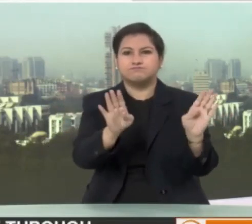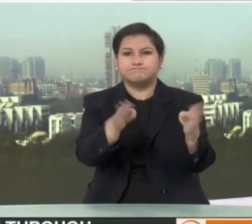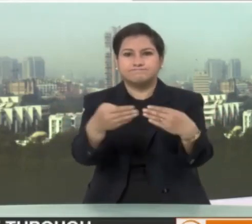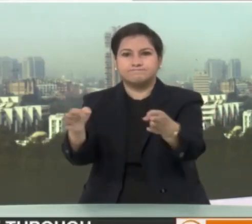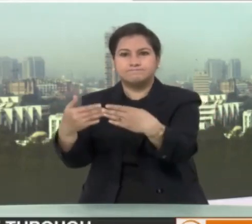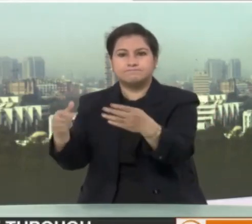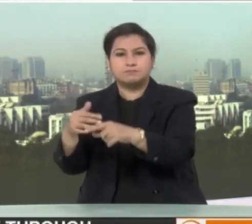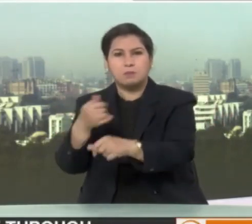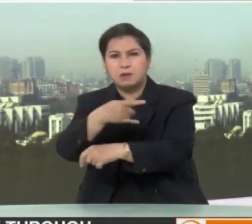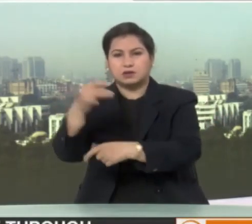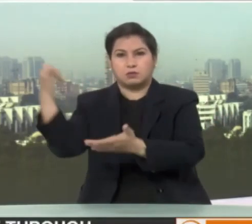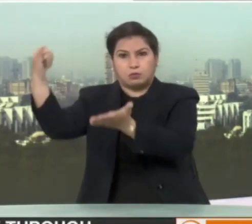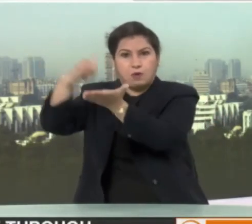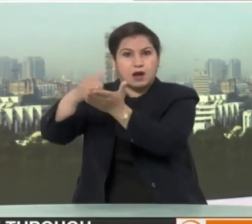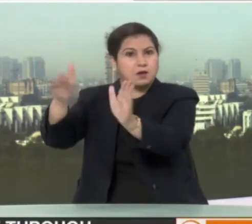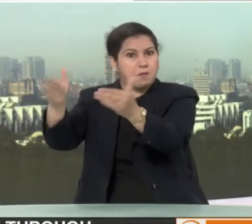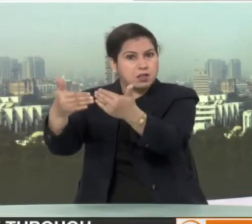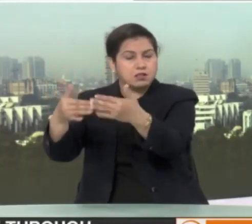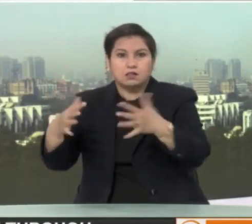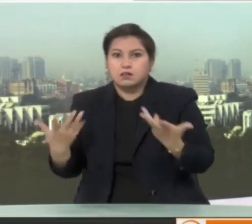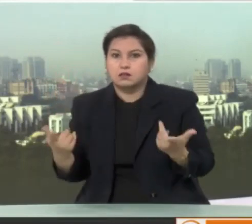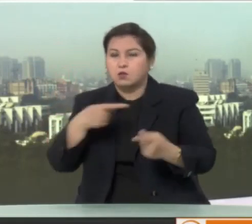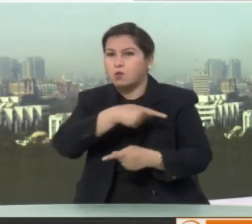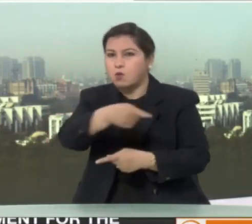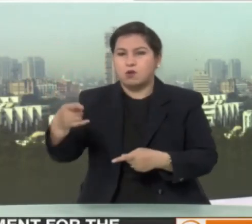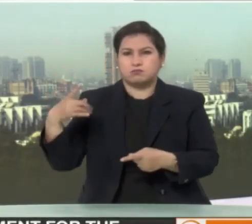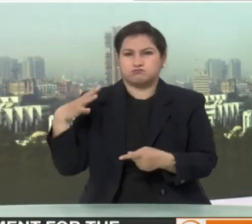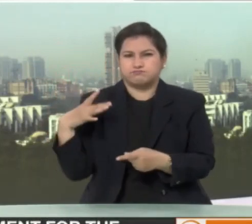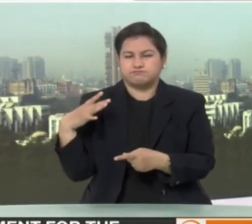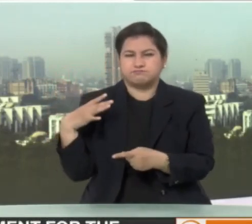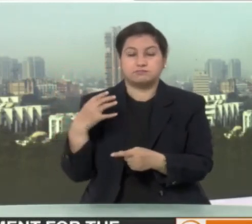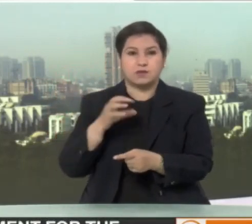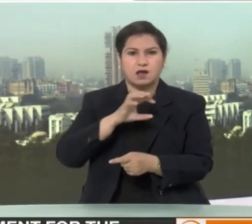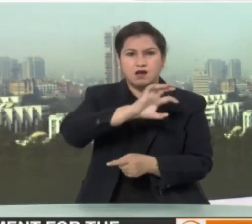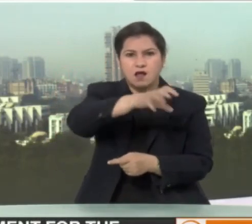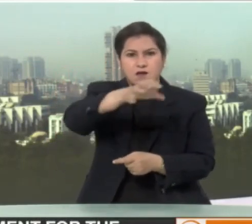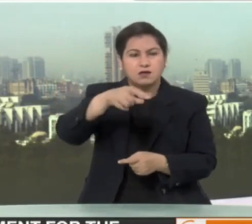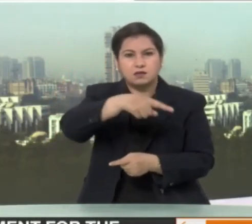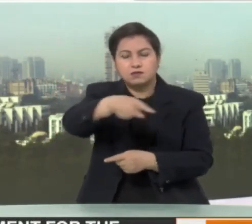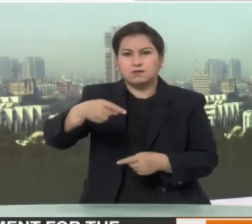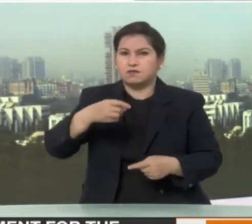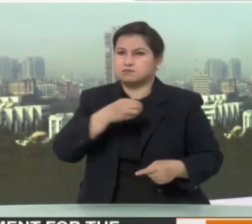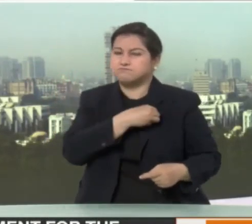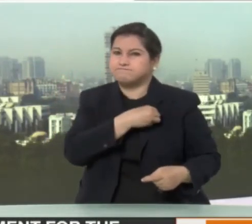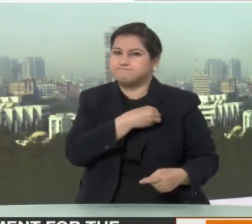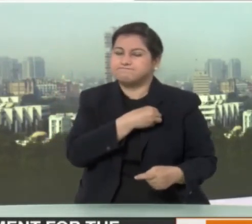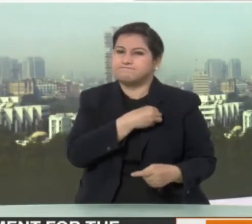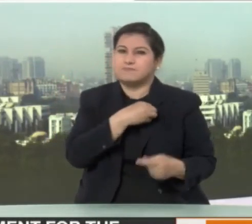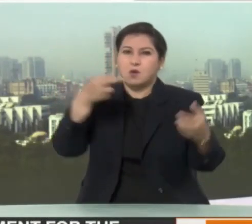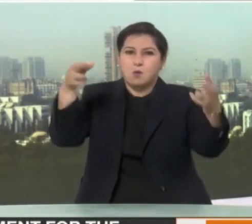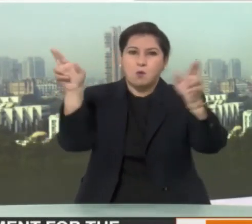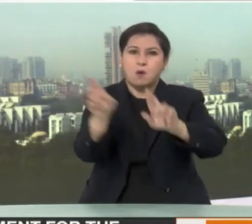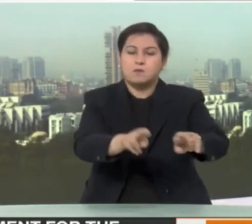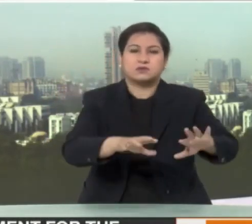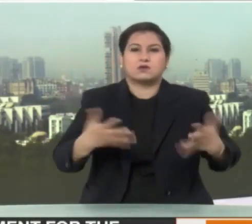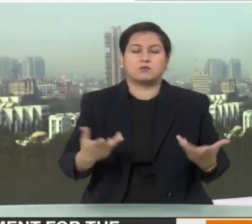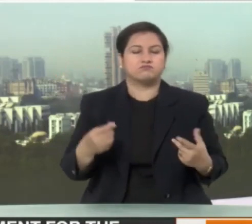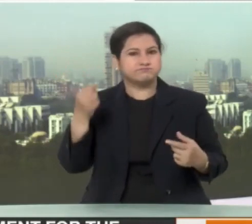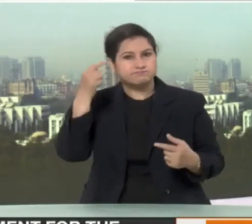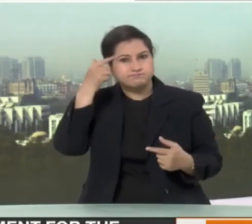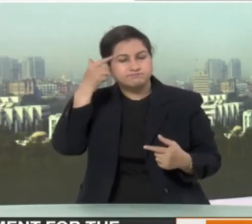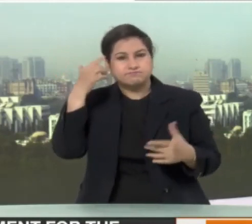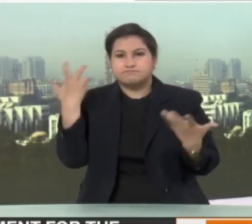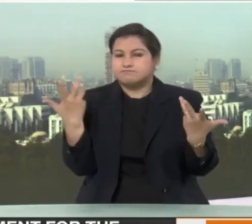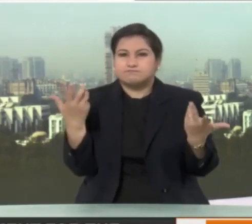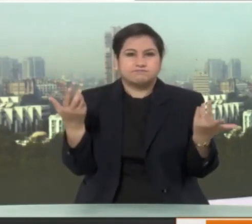थे, बहुत सारे जो बहुत सारी अलग अलग कंट्रीज़ में फंस चुके थे और उनके पास कोई भी